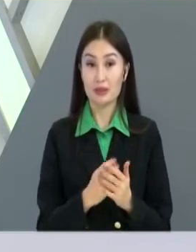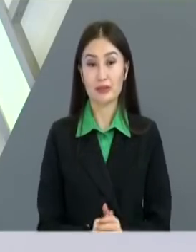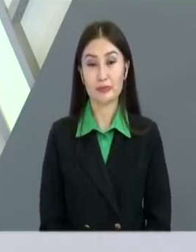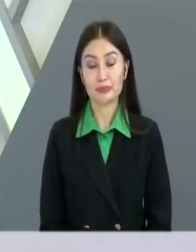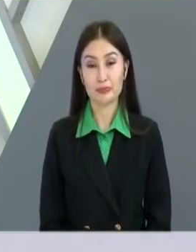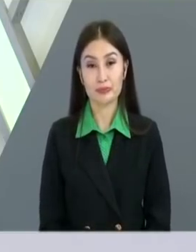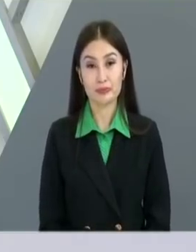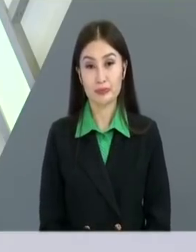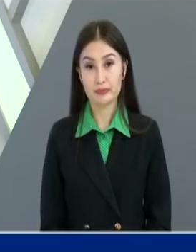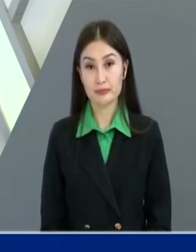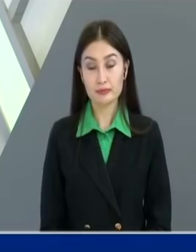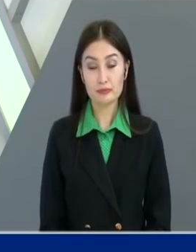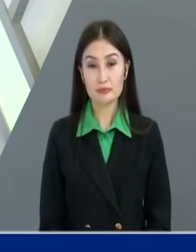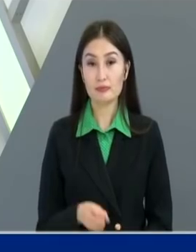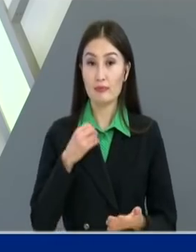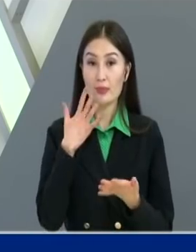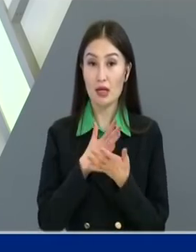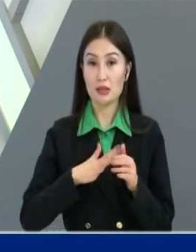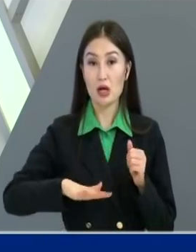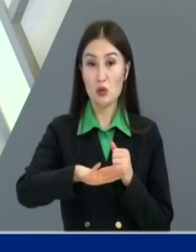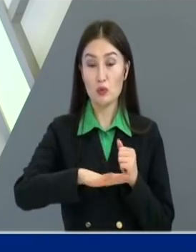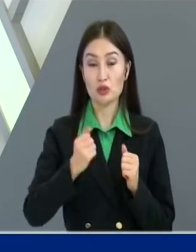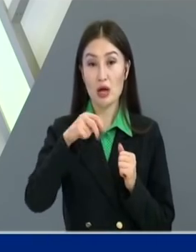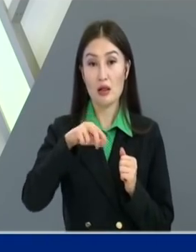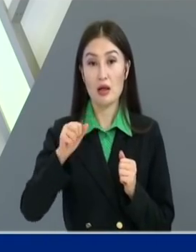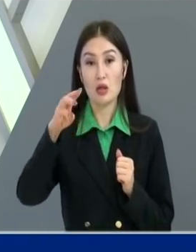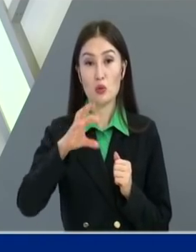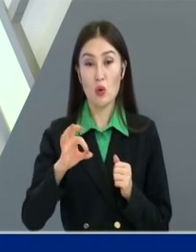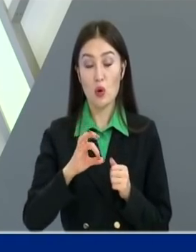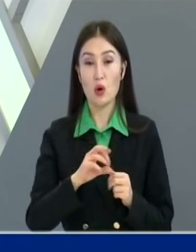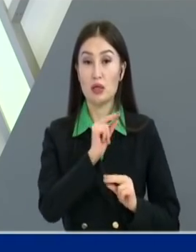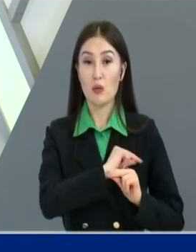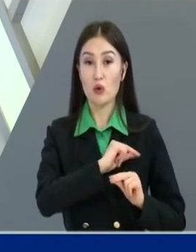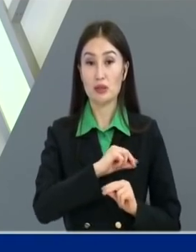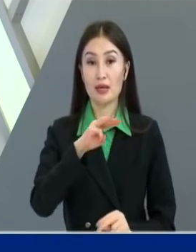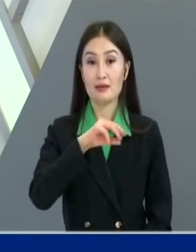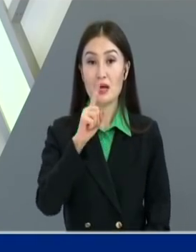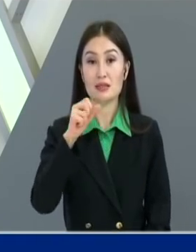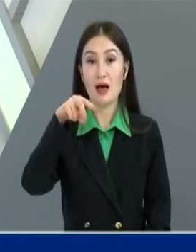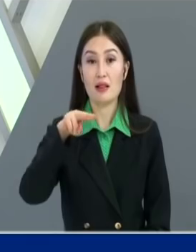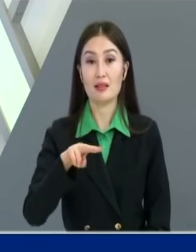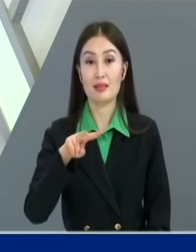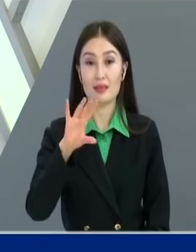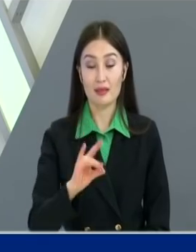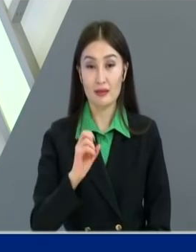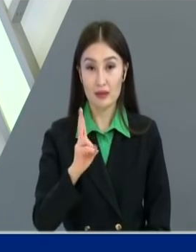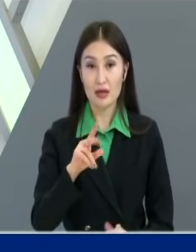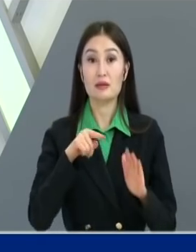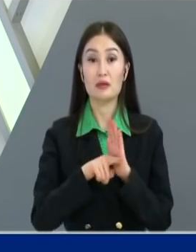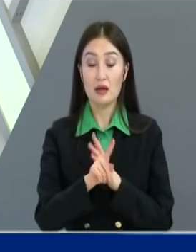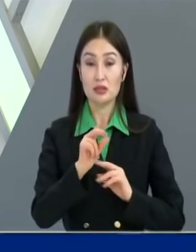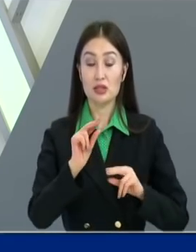больше. На центральной площади Алатау сотрудники Тазалыка уже начали проводить работы